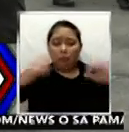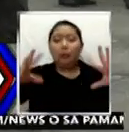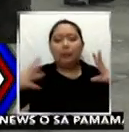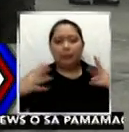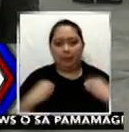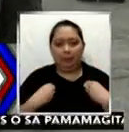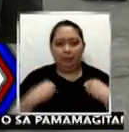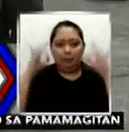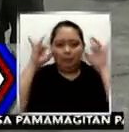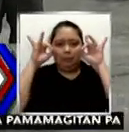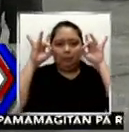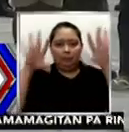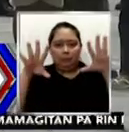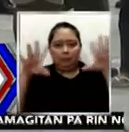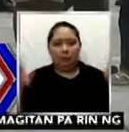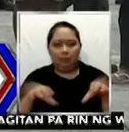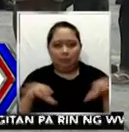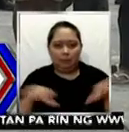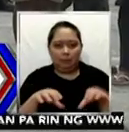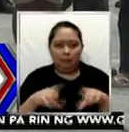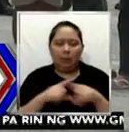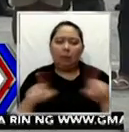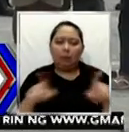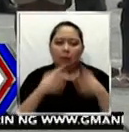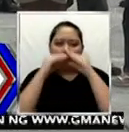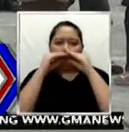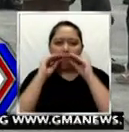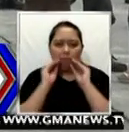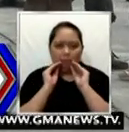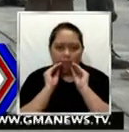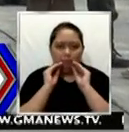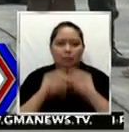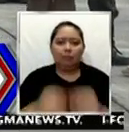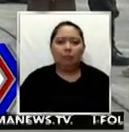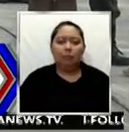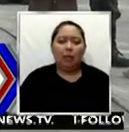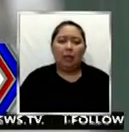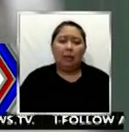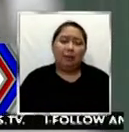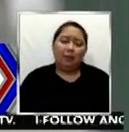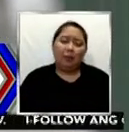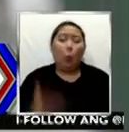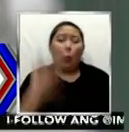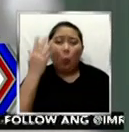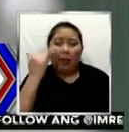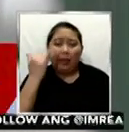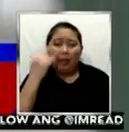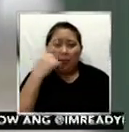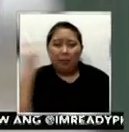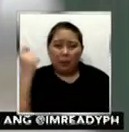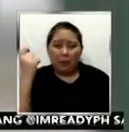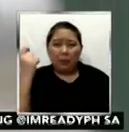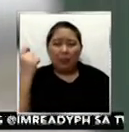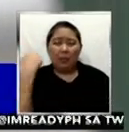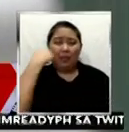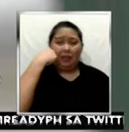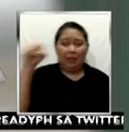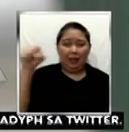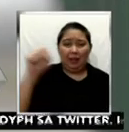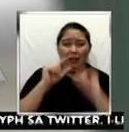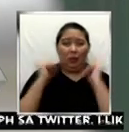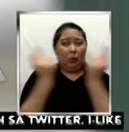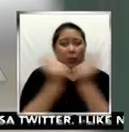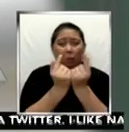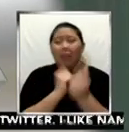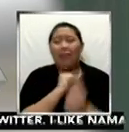pero nakalulungkot daw na ni hindi malang isinaalang-alang ang krisis sa COVID-19 pandemic. Bagamat nakatutok daw ngayon ang